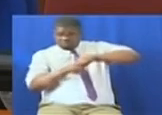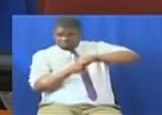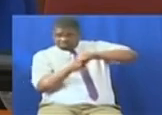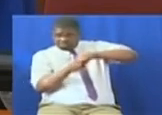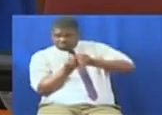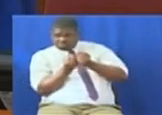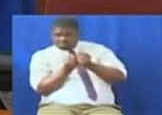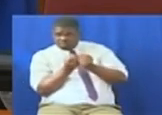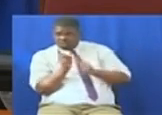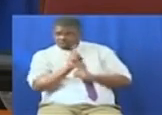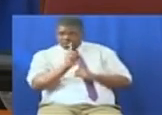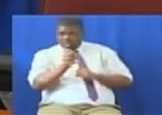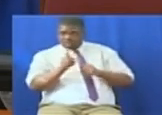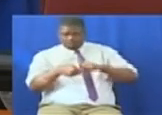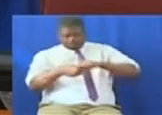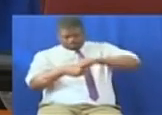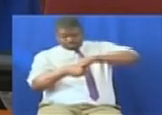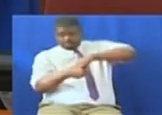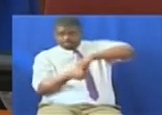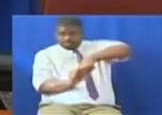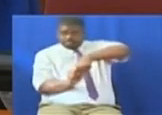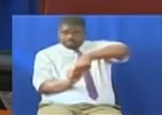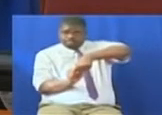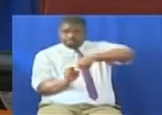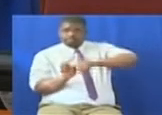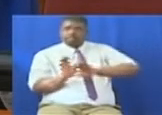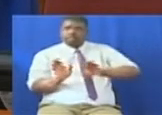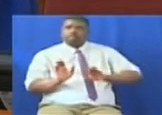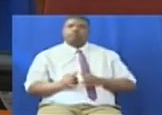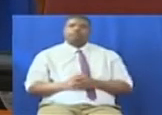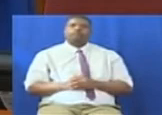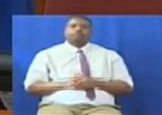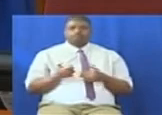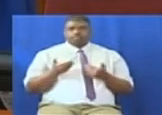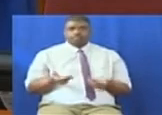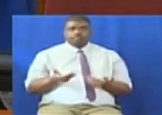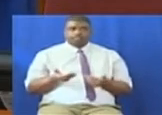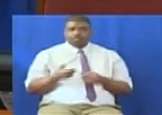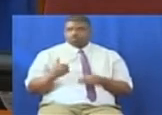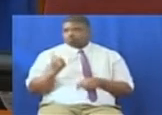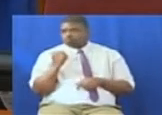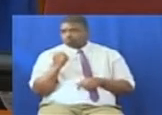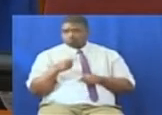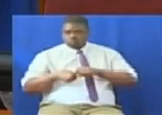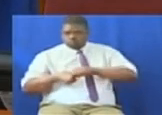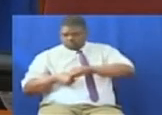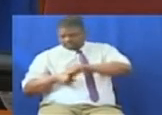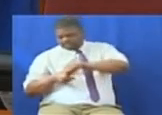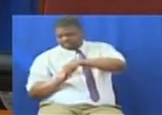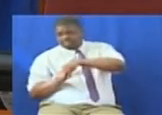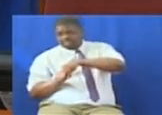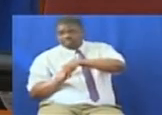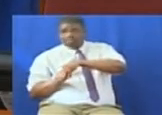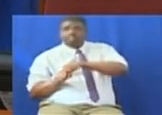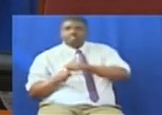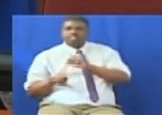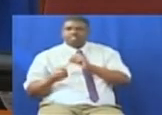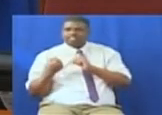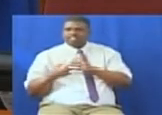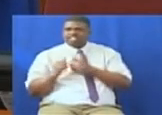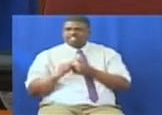mishipa mingine ambayo ina kwa nyuma hapa. Sasa huu wa nyuma ndio umeleta